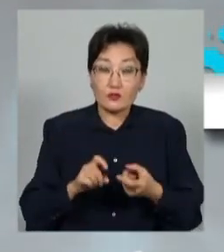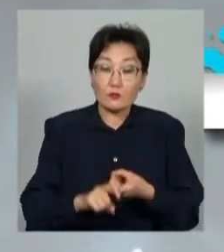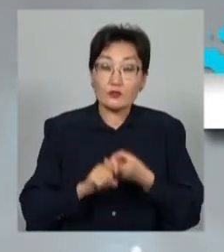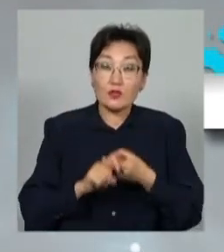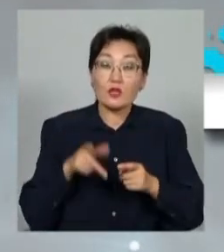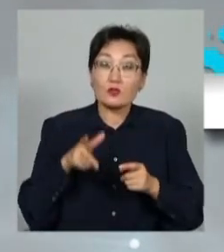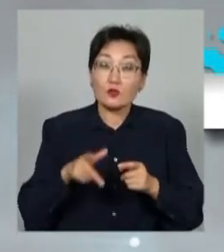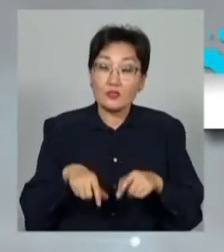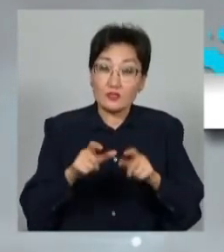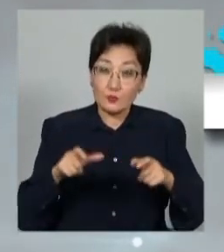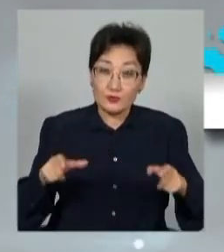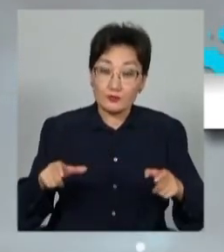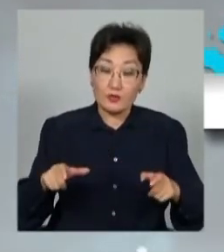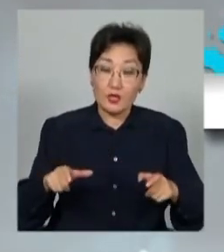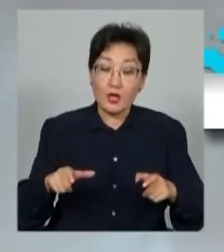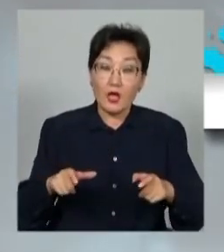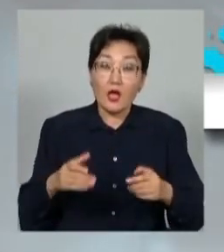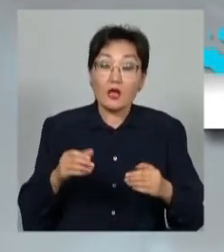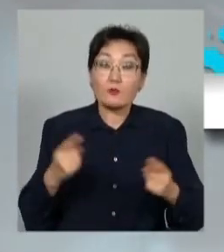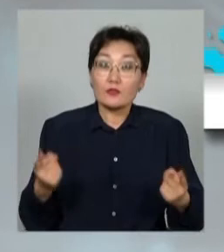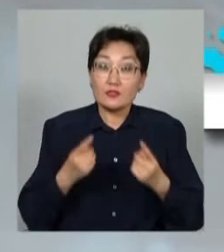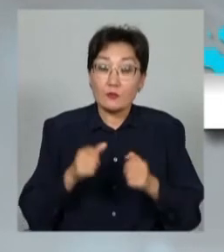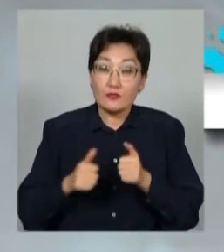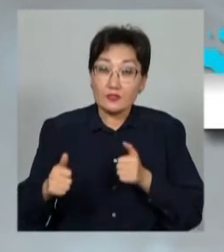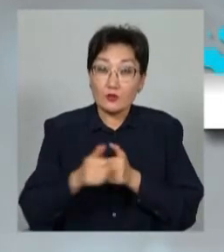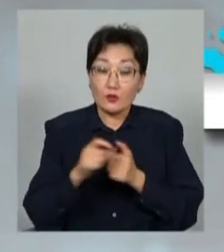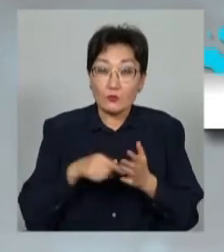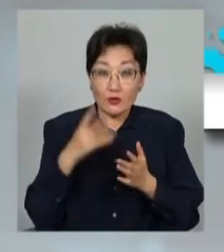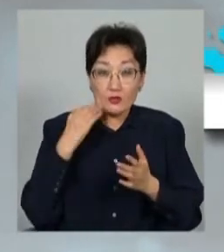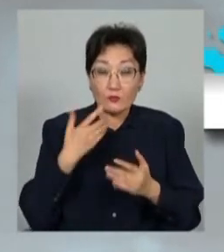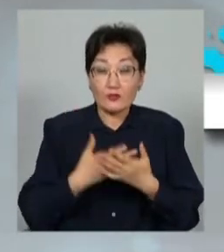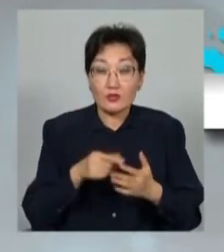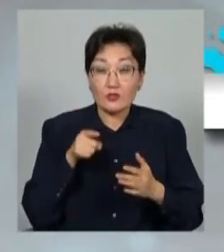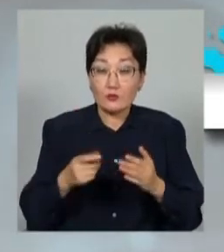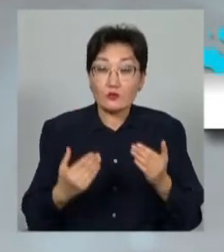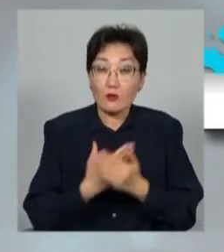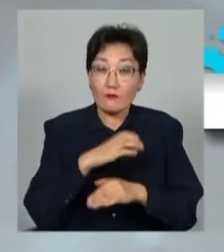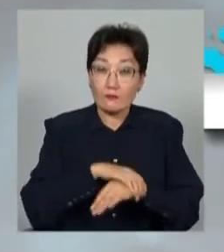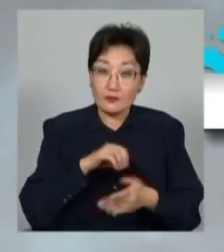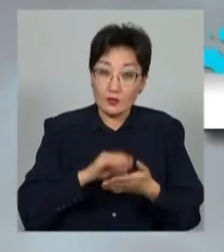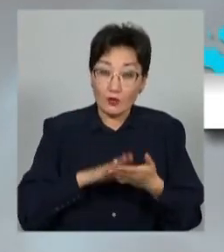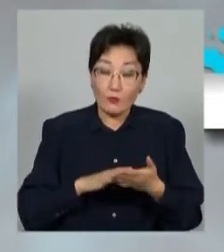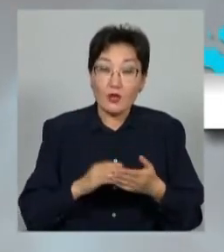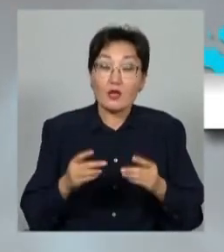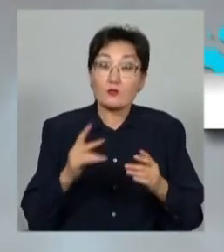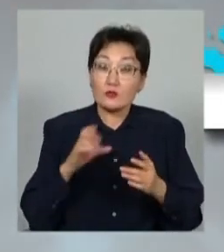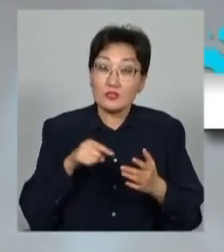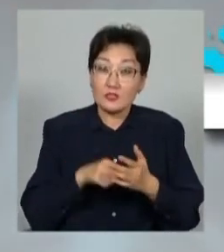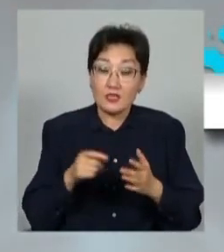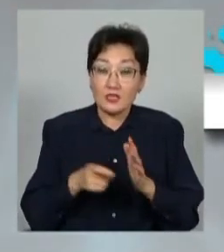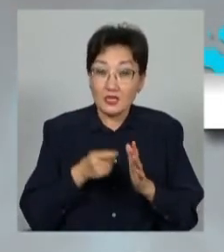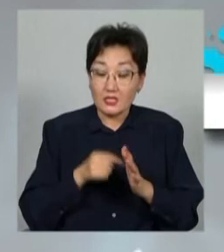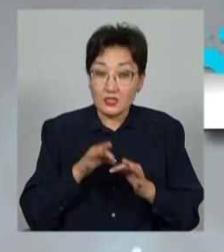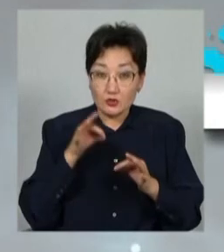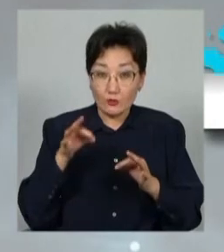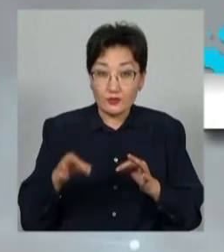более 3000 соотечественников. Как обычно, лидируют Алматы, почти 1000 новых случаев. Следом идут столица и